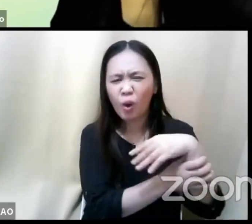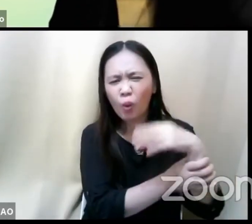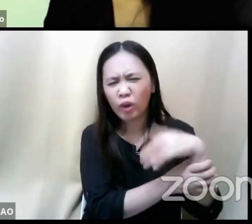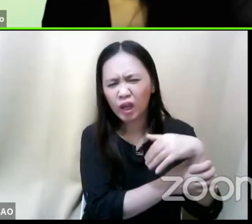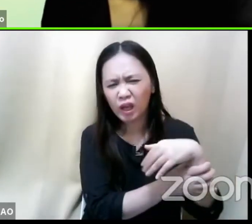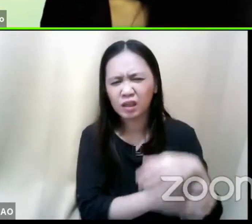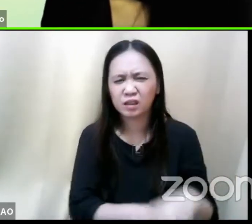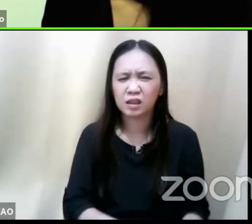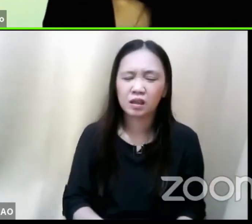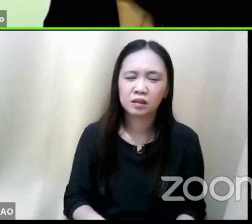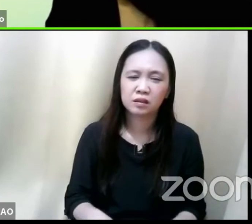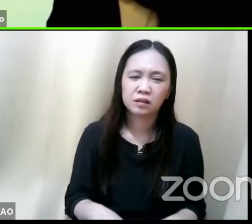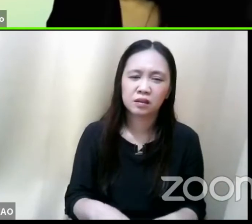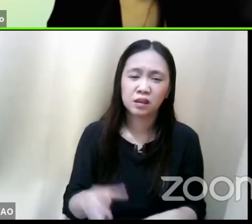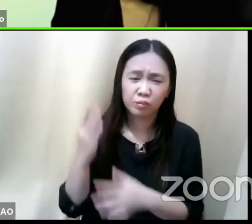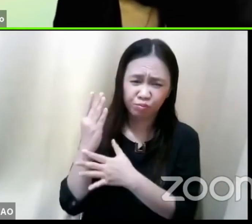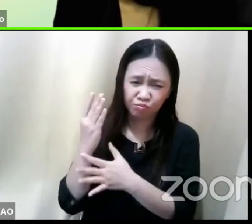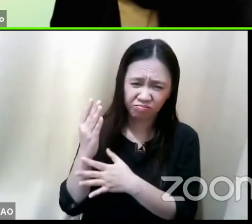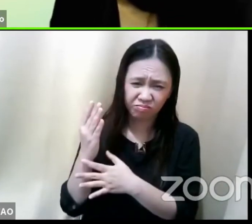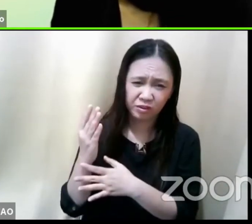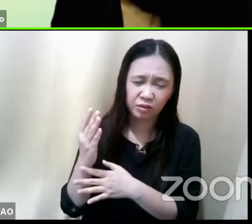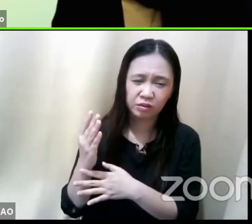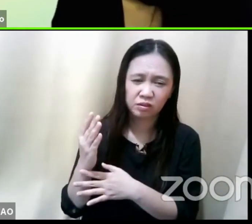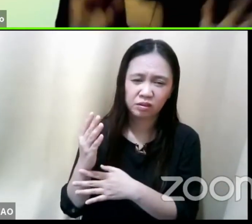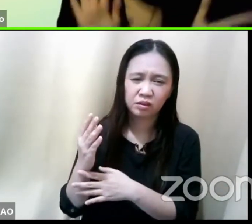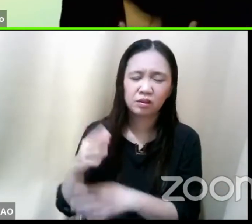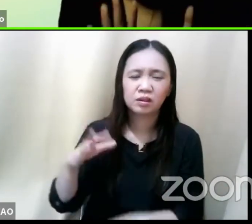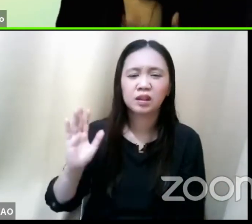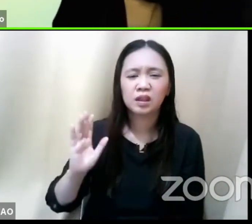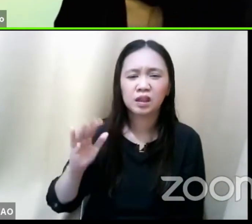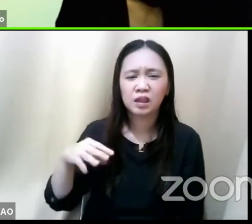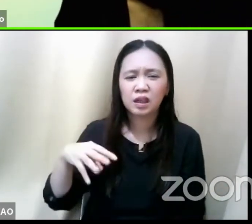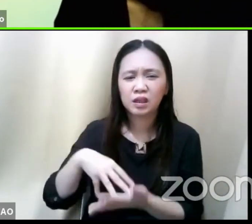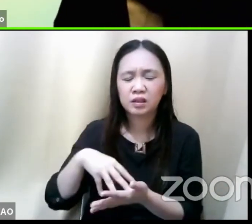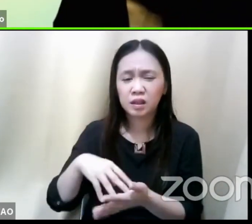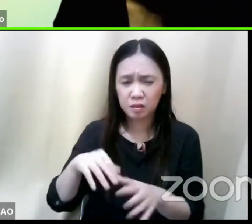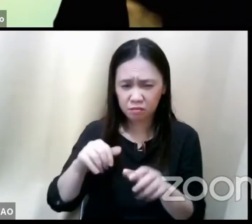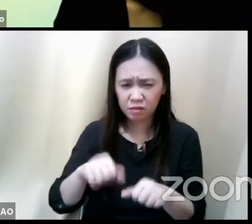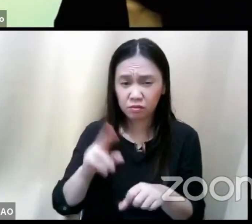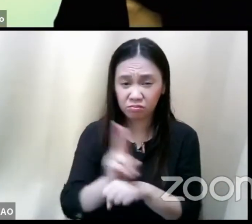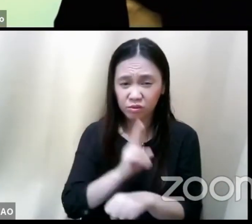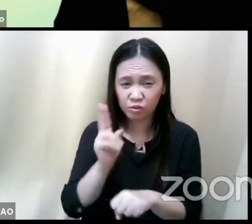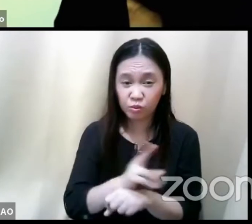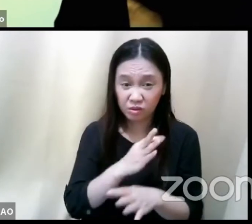hand niya rin daw po mahina? Ang paa po ba pwede gamitin sa pagbigay ng CPR? Ayan.